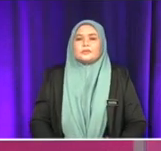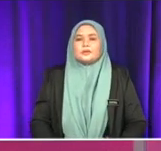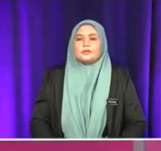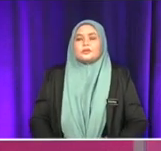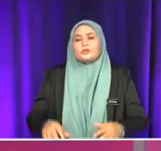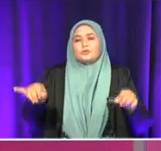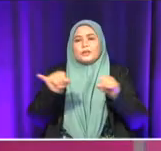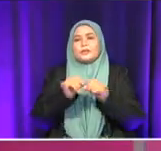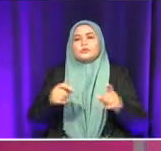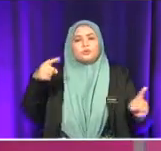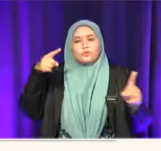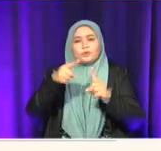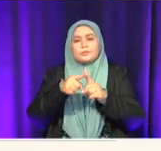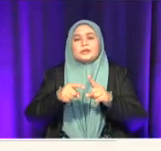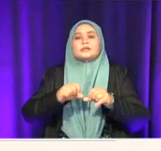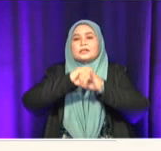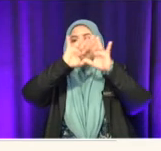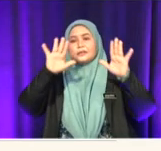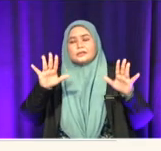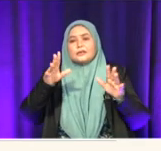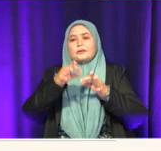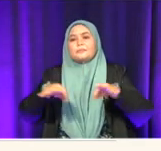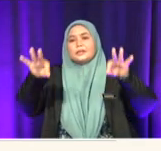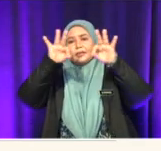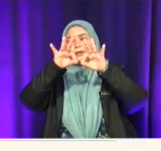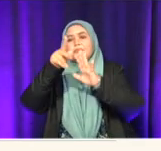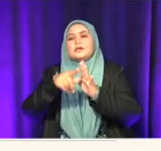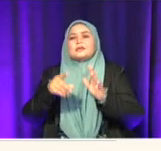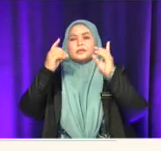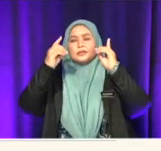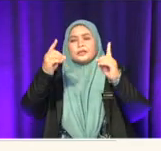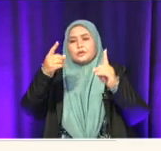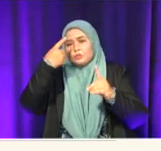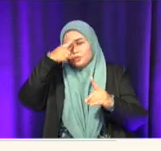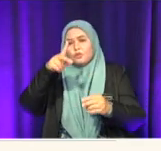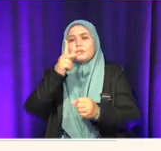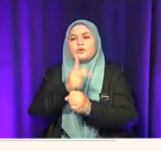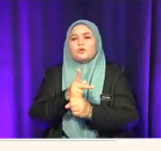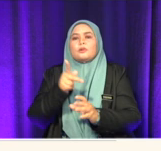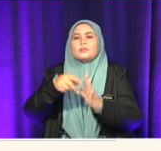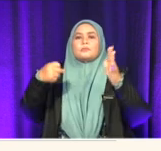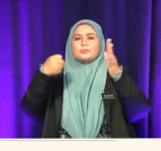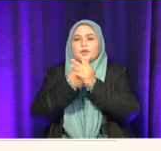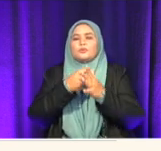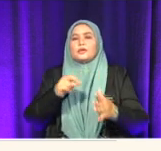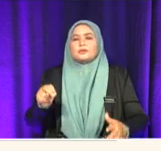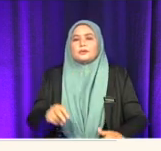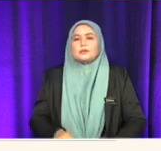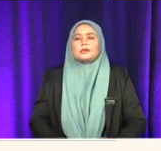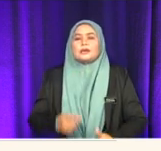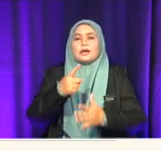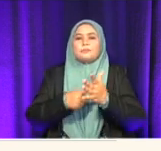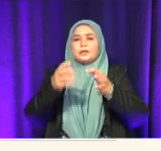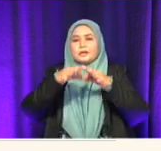hari ini yaitu bertujuan untuk menjelaskan kepentingan pendidikan untuk mengukuhkan perpaduan oke Apa